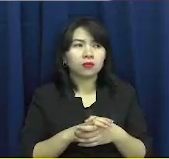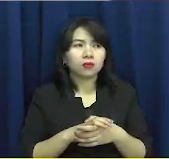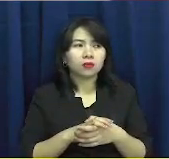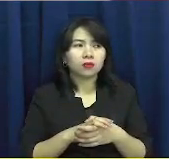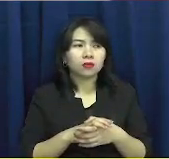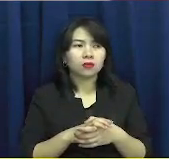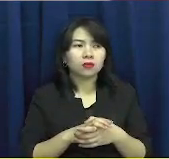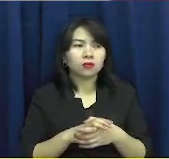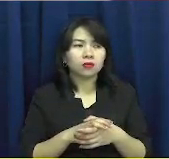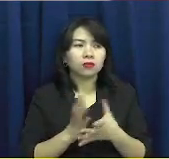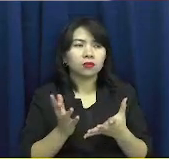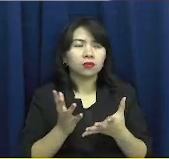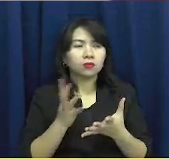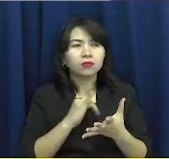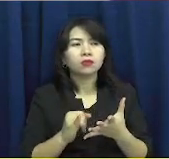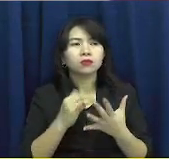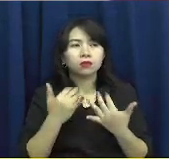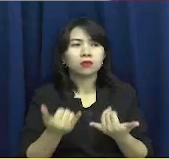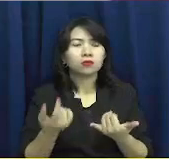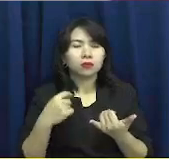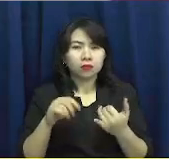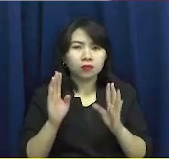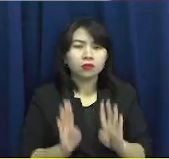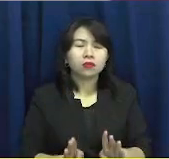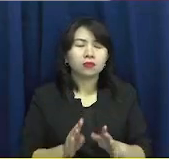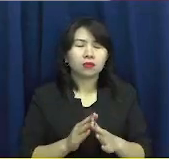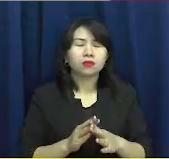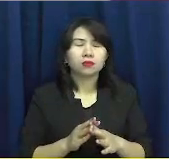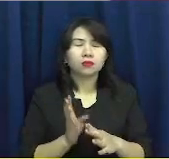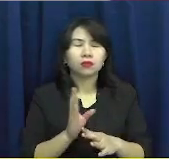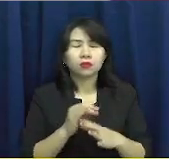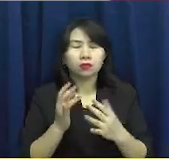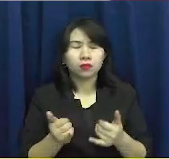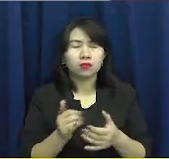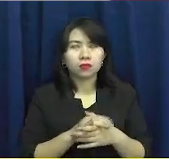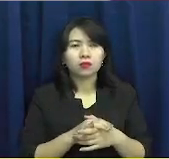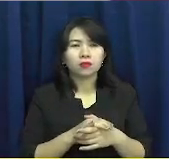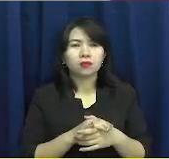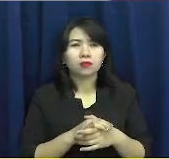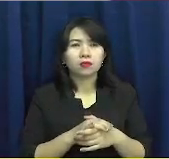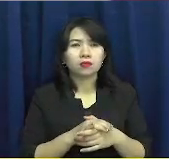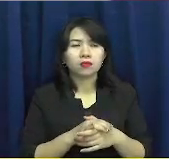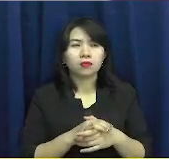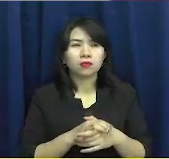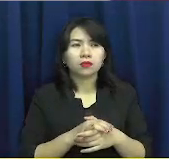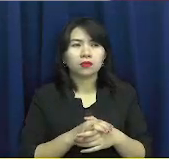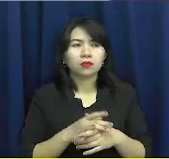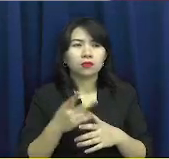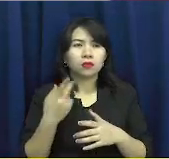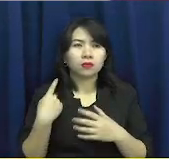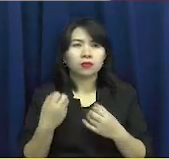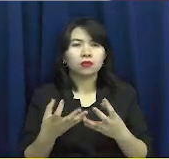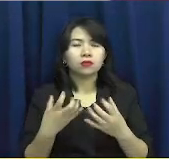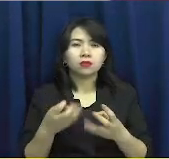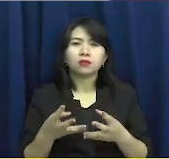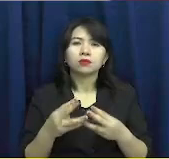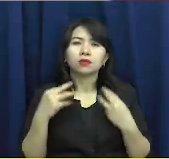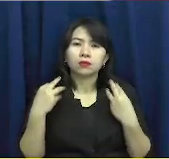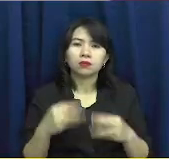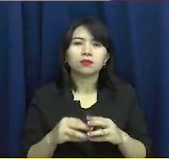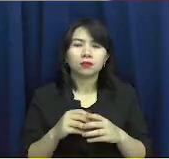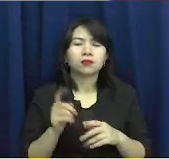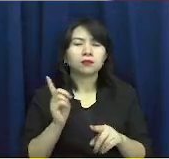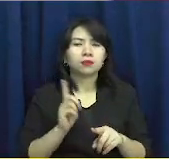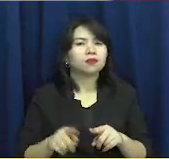but were the body? You see? Now, sabi dyan, but now are they many members, yet but